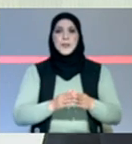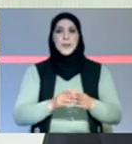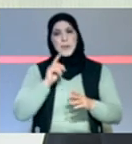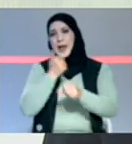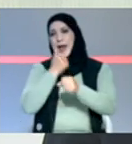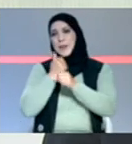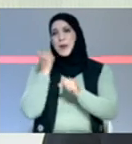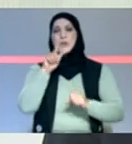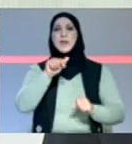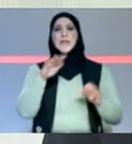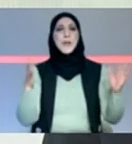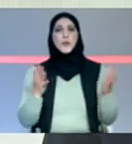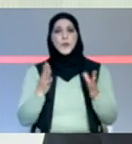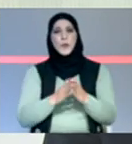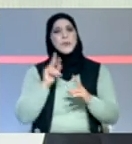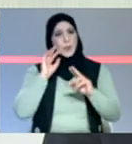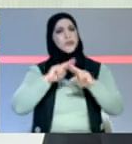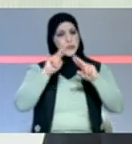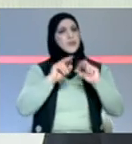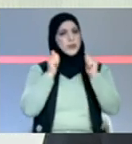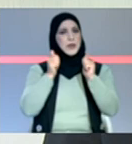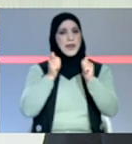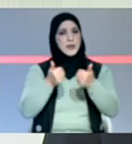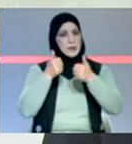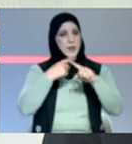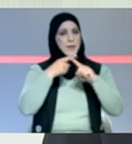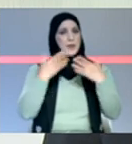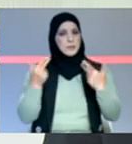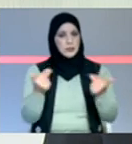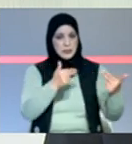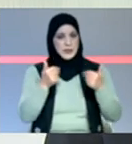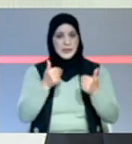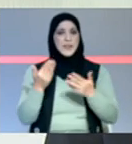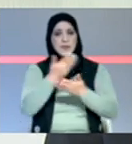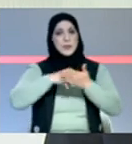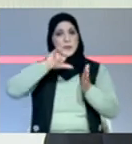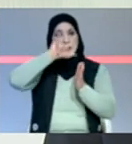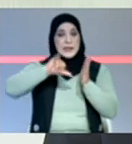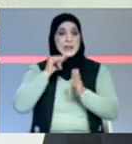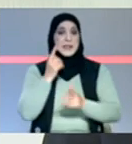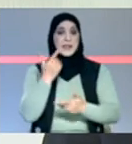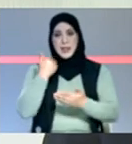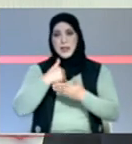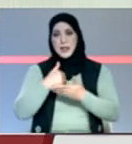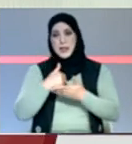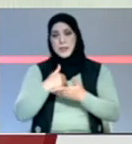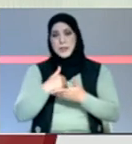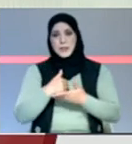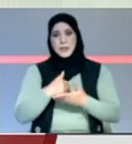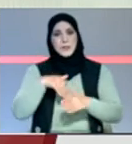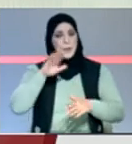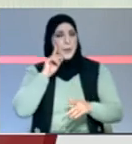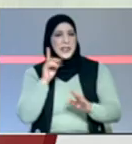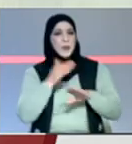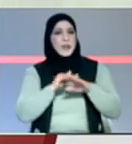ناول فما معناها تحسن في الاستهلاك الداخلي، واحنا الهدف نتاعنا باش نوصلوا 80000 طن من الاستهلاك الداخلي، وصلنا عملنا 50000 طن باعتبار